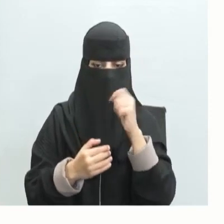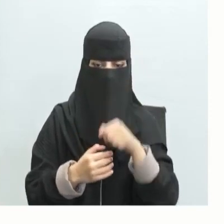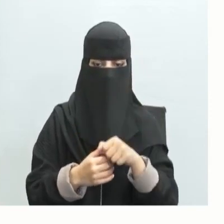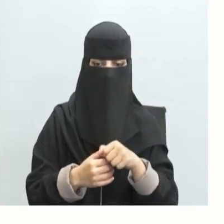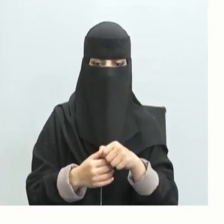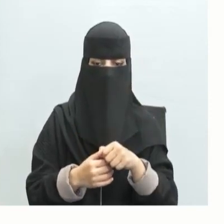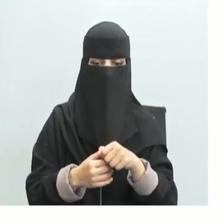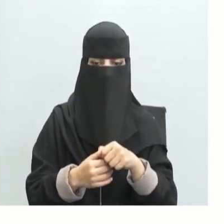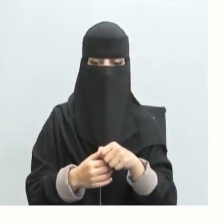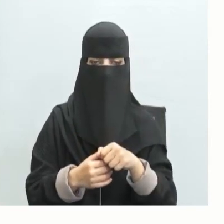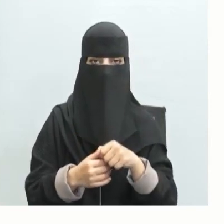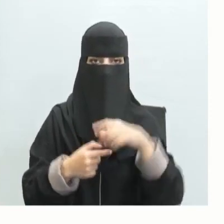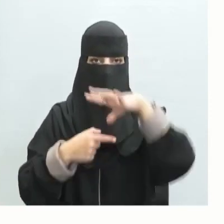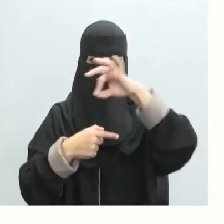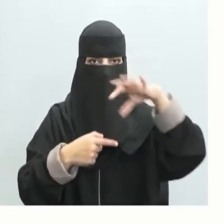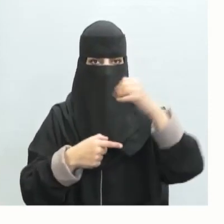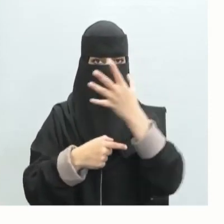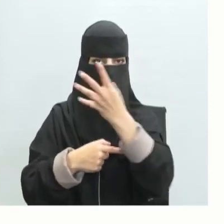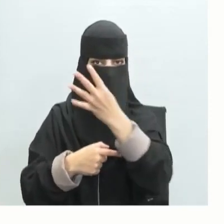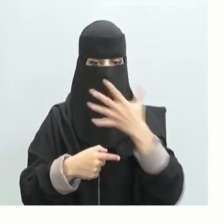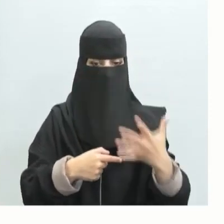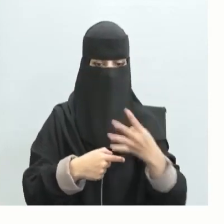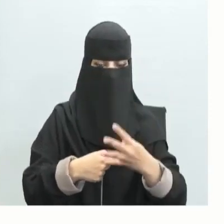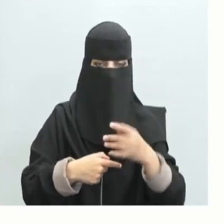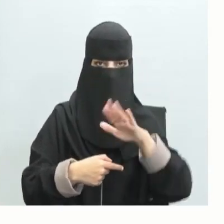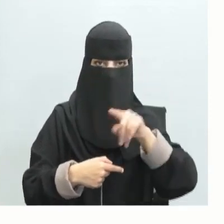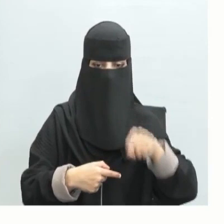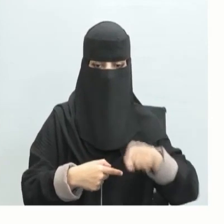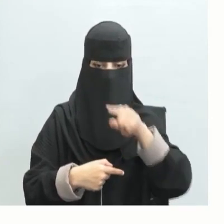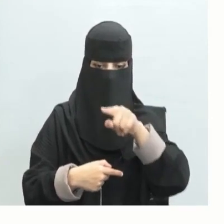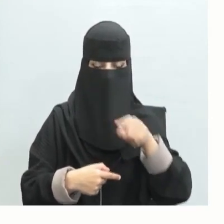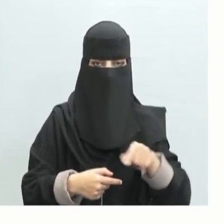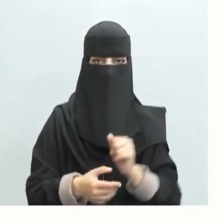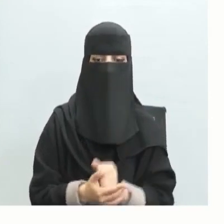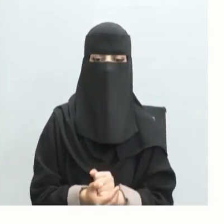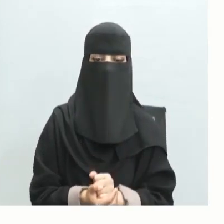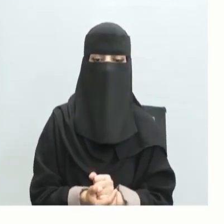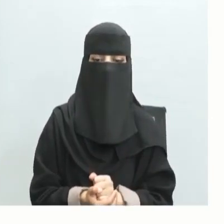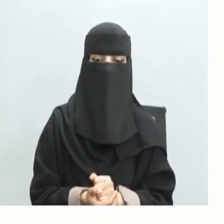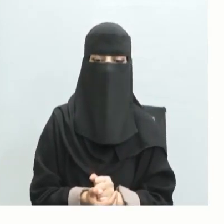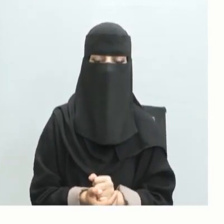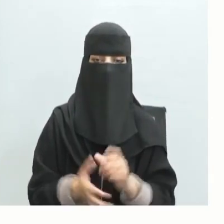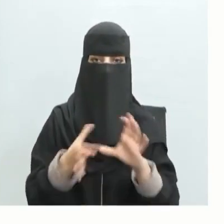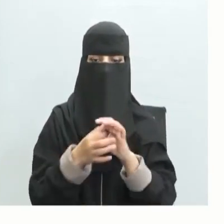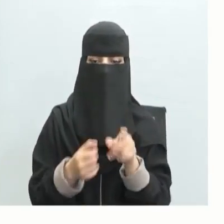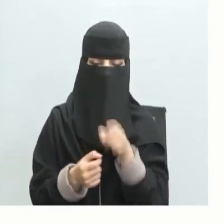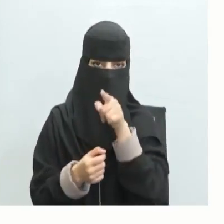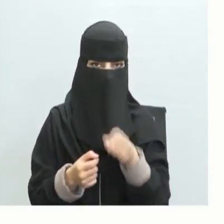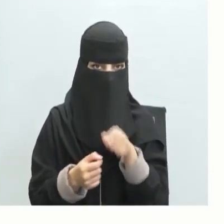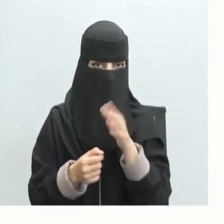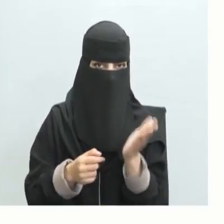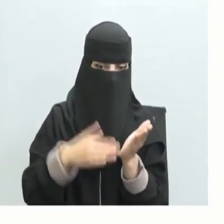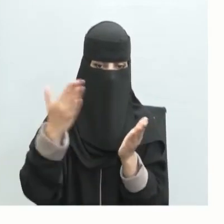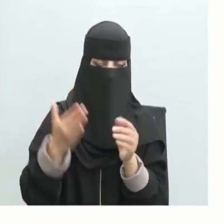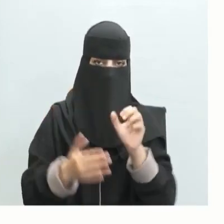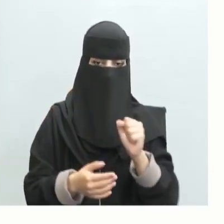ولدينا زاويتين زاويه 45 وزاويه 45 ما هي العلاقه بين الاضلاع اي